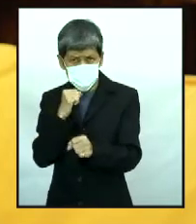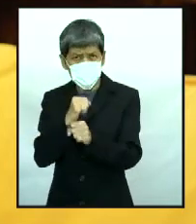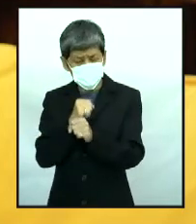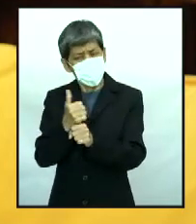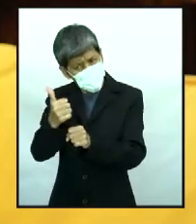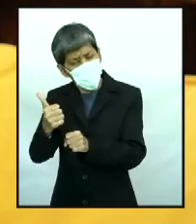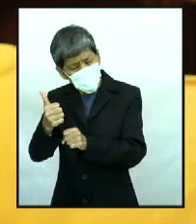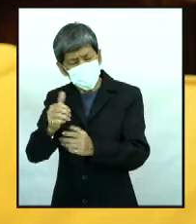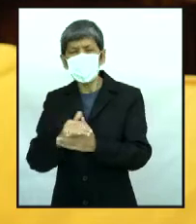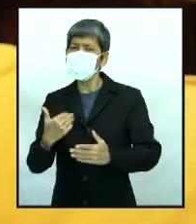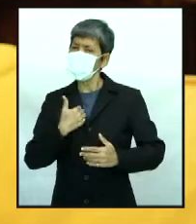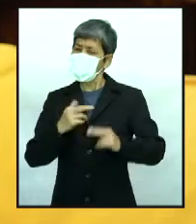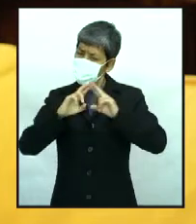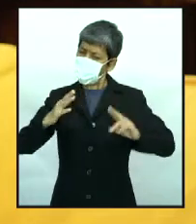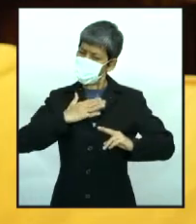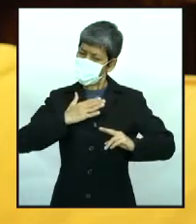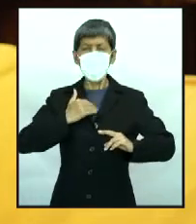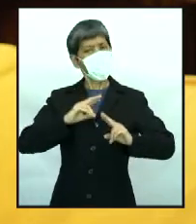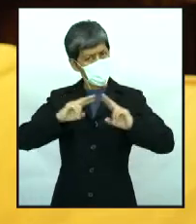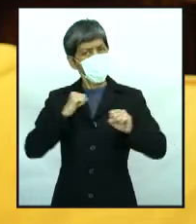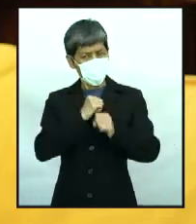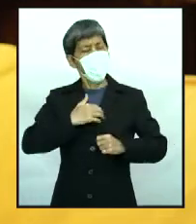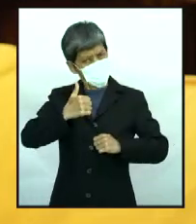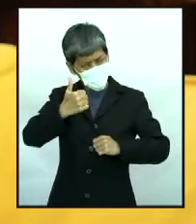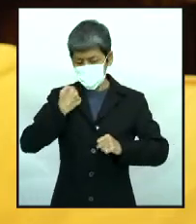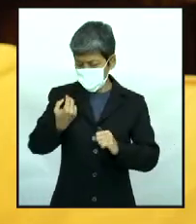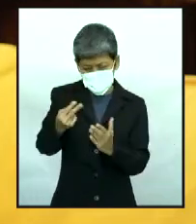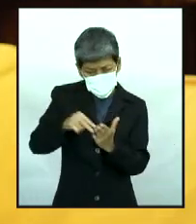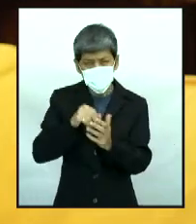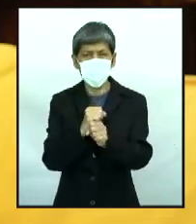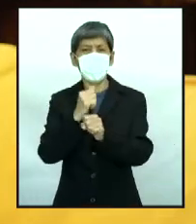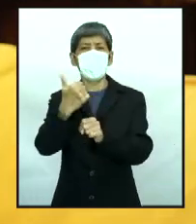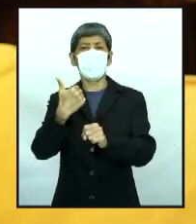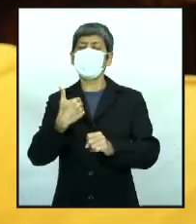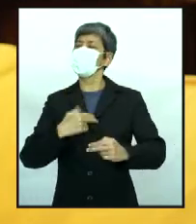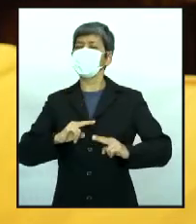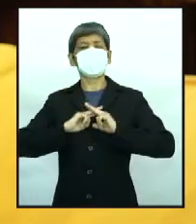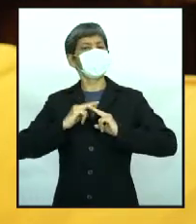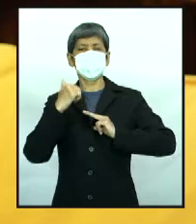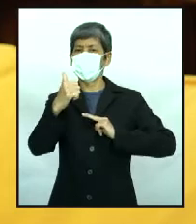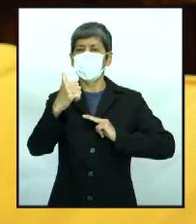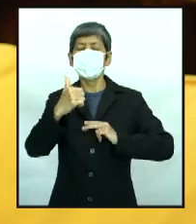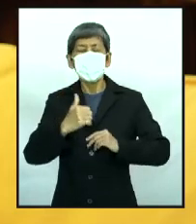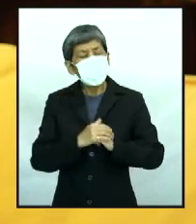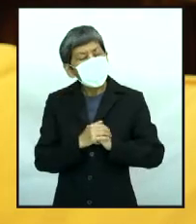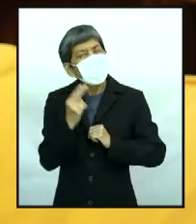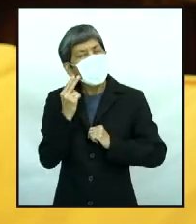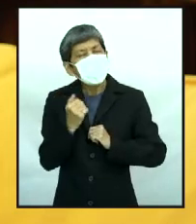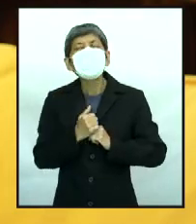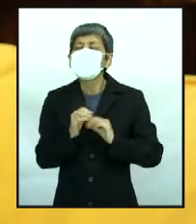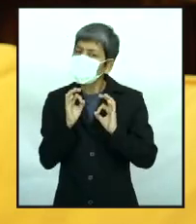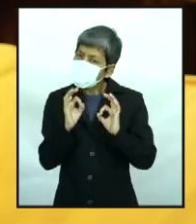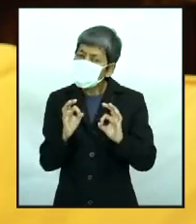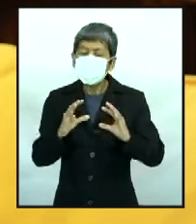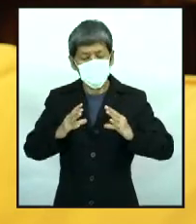ของตัวเองก็มีเขาเรียกเป็นกิจการตัวเองทำแล้วก็มีอิสรภาพอะไรอย่างเงี้ยเขาก็ยอมเ